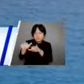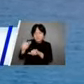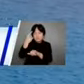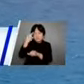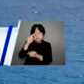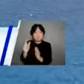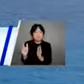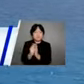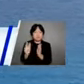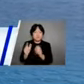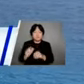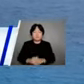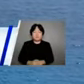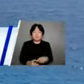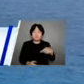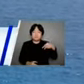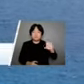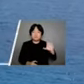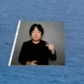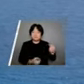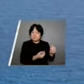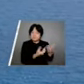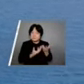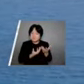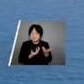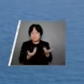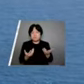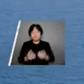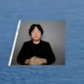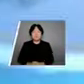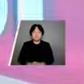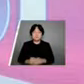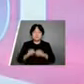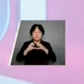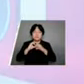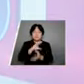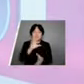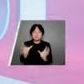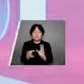PCG tungkol dito. Para sa GMA Integrated News, Chino Gaston ang inyong saksi.